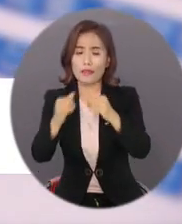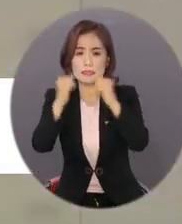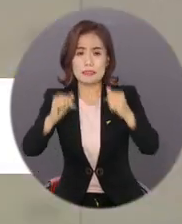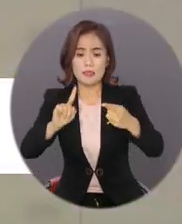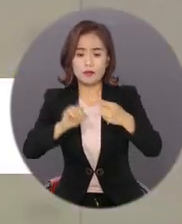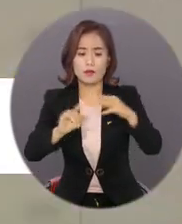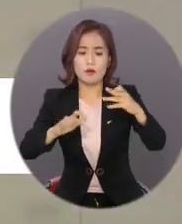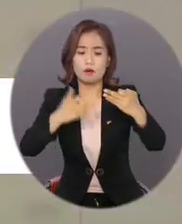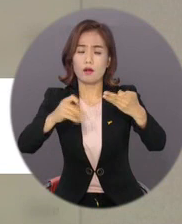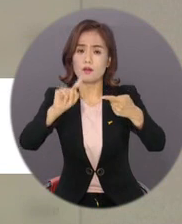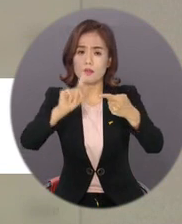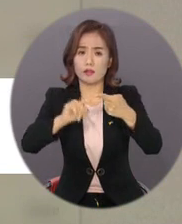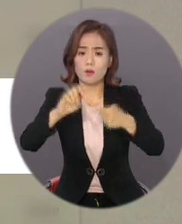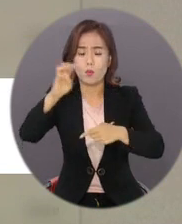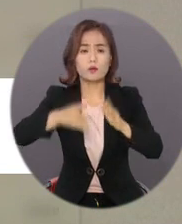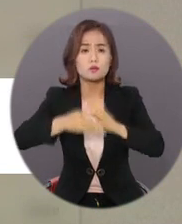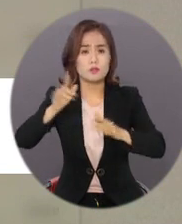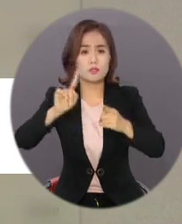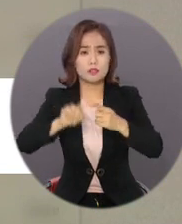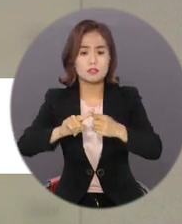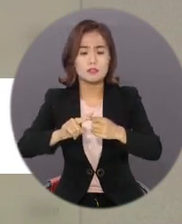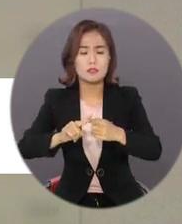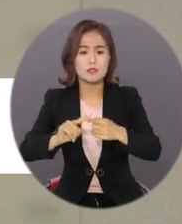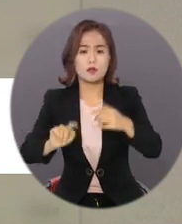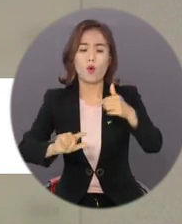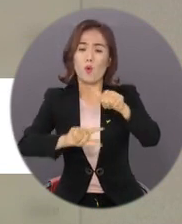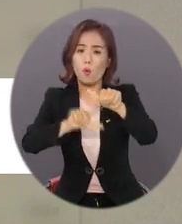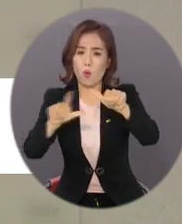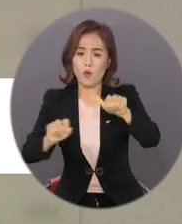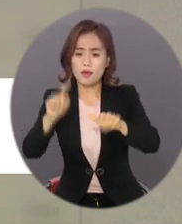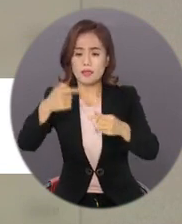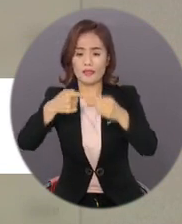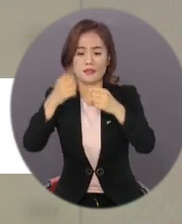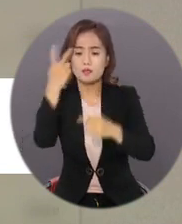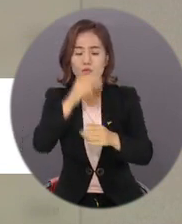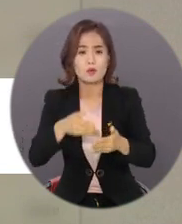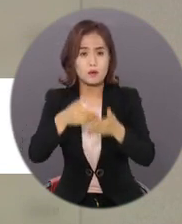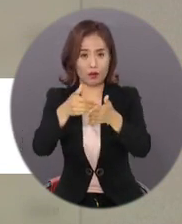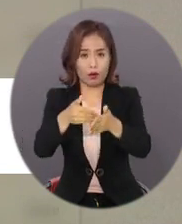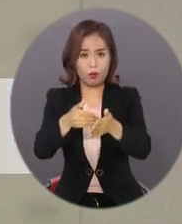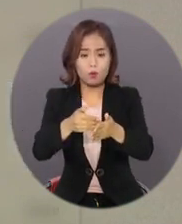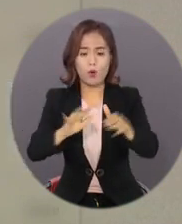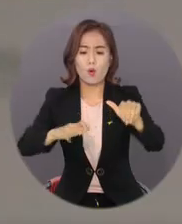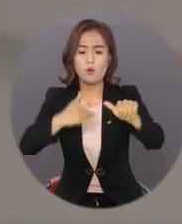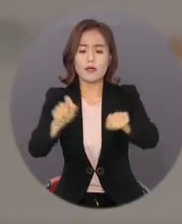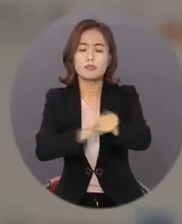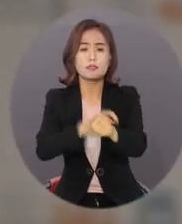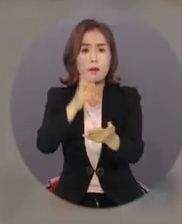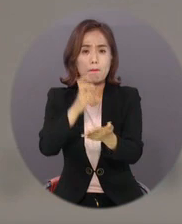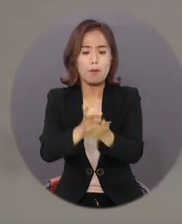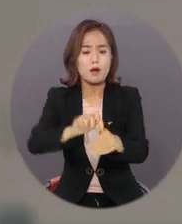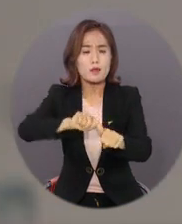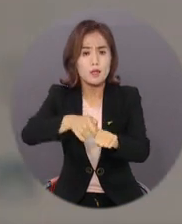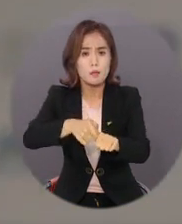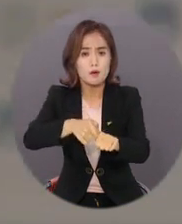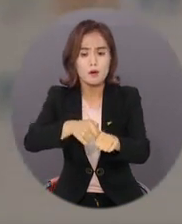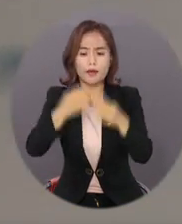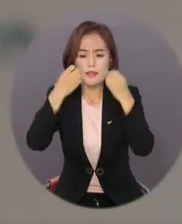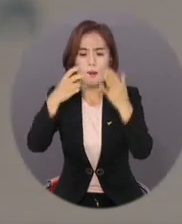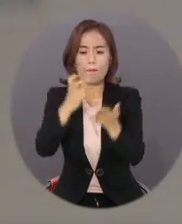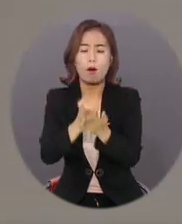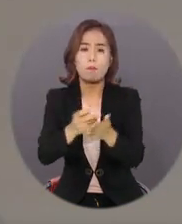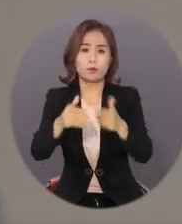올라온 14건에 대해 광주시는 지난달 1차 수사 의뢰했습니다. 5.18 특별법의 처벌 규정 신설